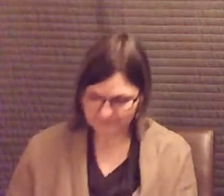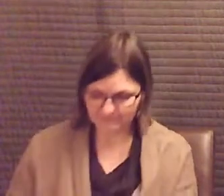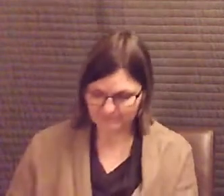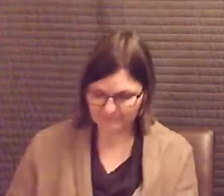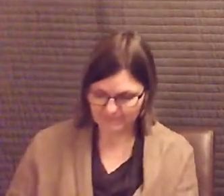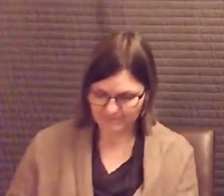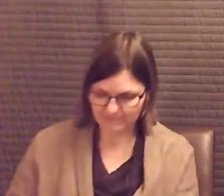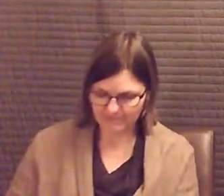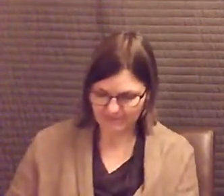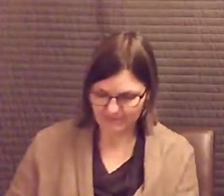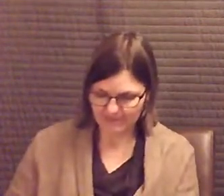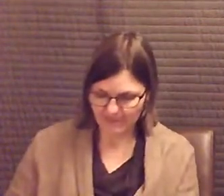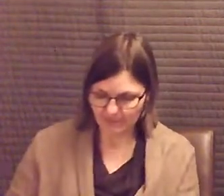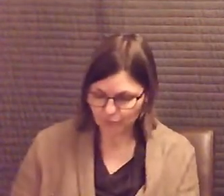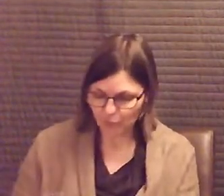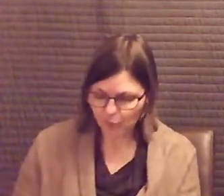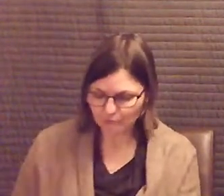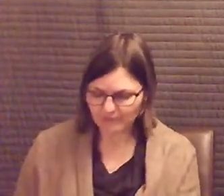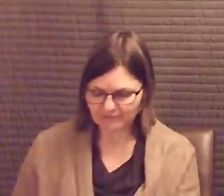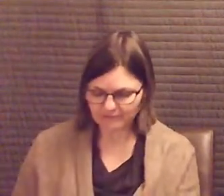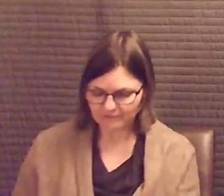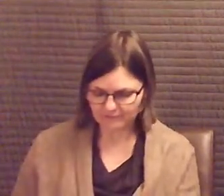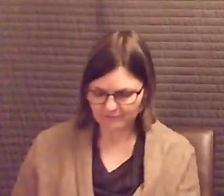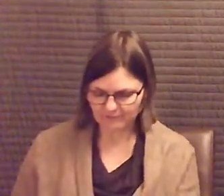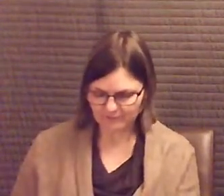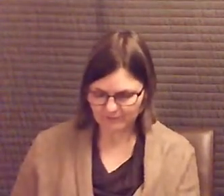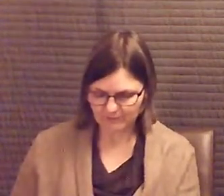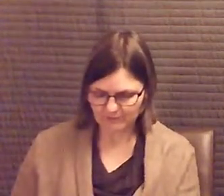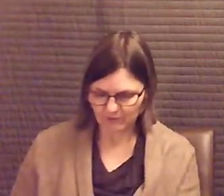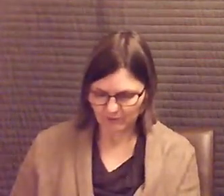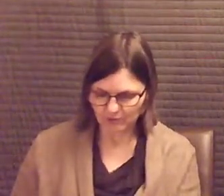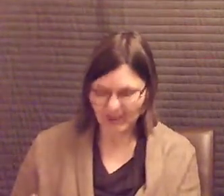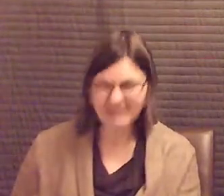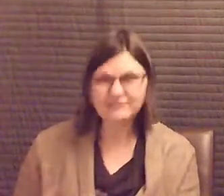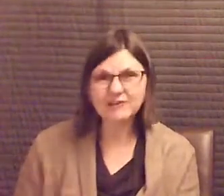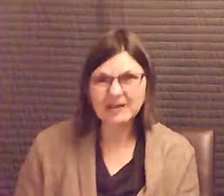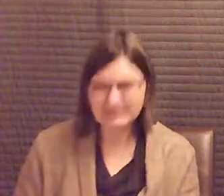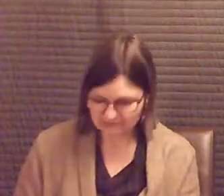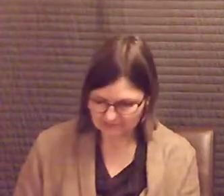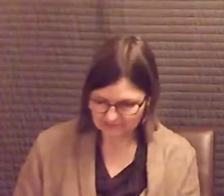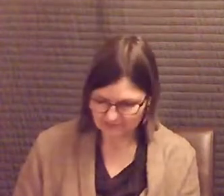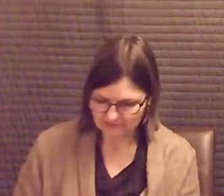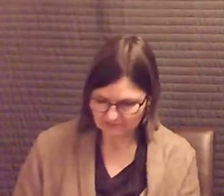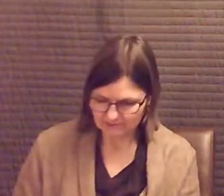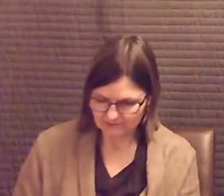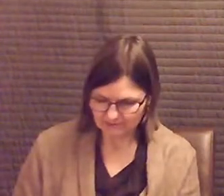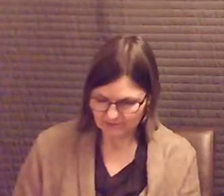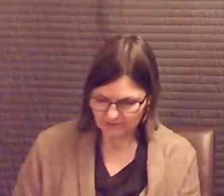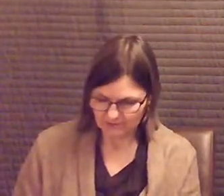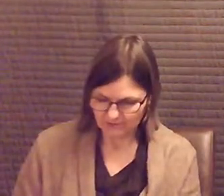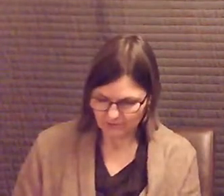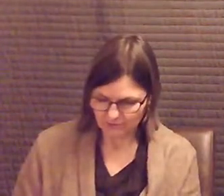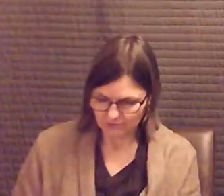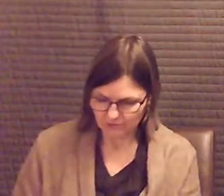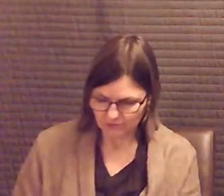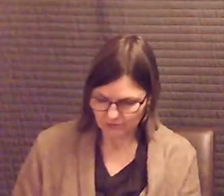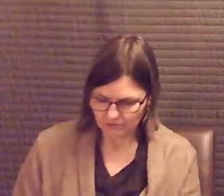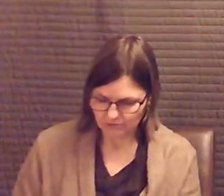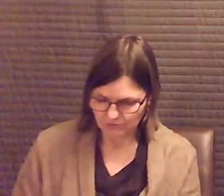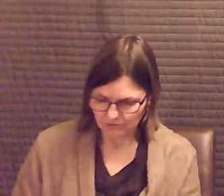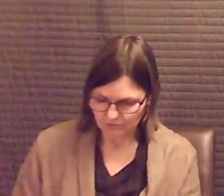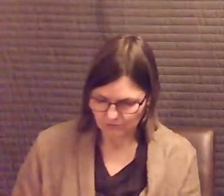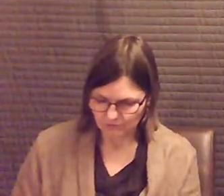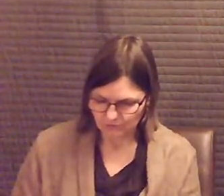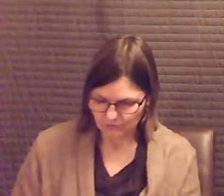hier of planken eruit zet je ogen verblind harde deel waarin hart verhard edition natie we de hij is nog een december